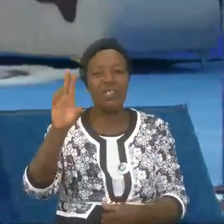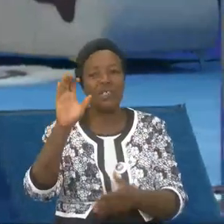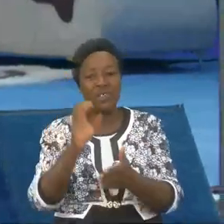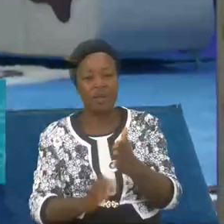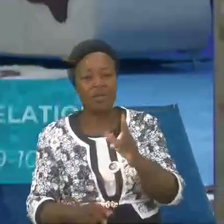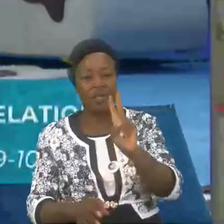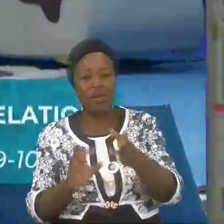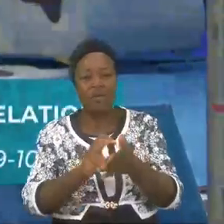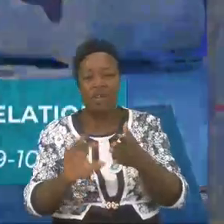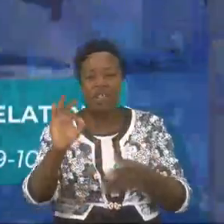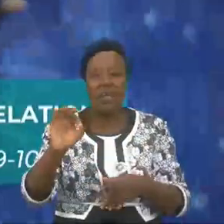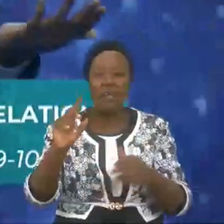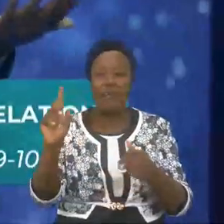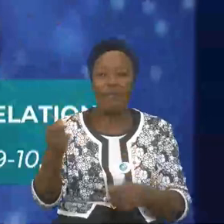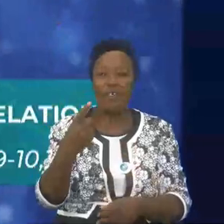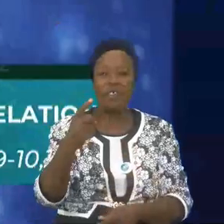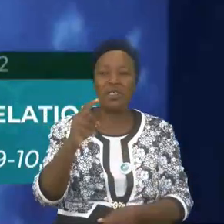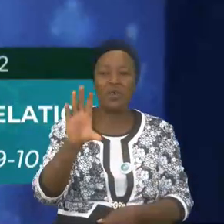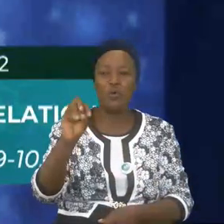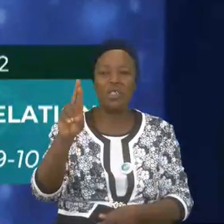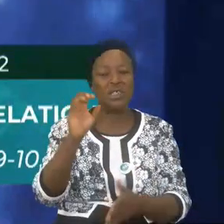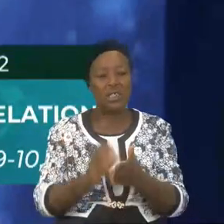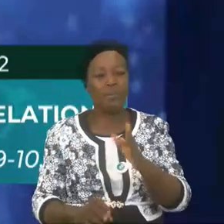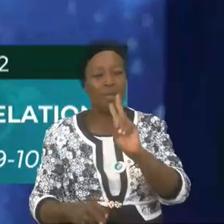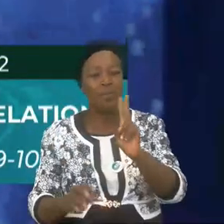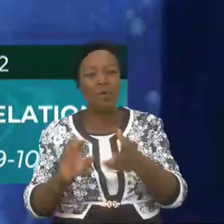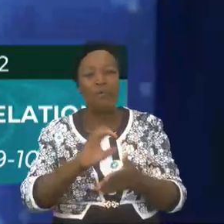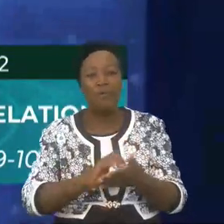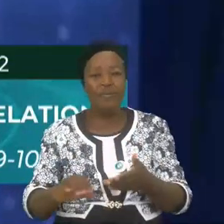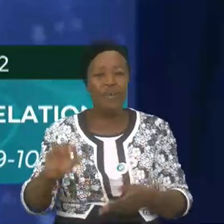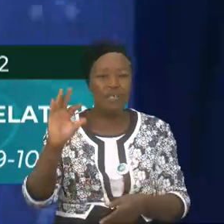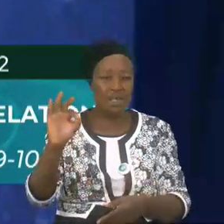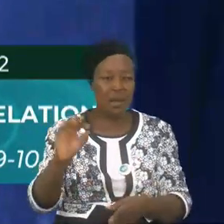1 Corinthiens. 1 Corinthiens chapitre 2, 9.